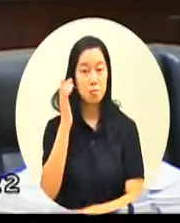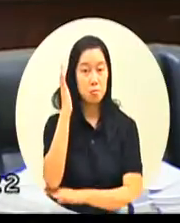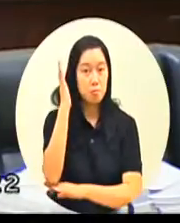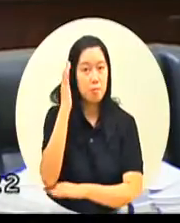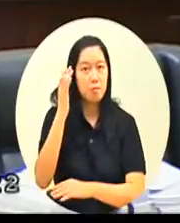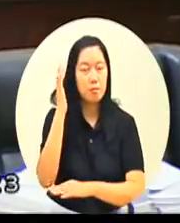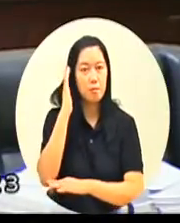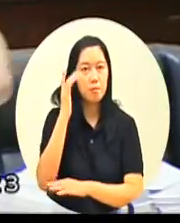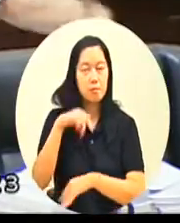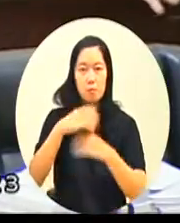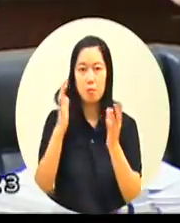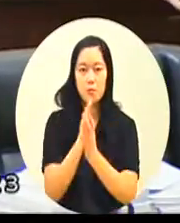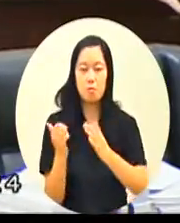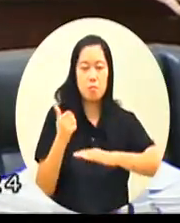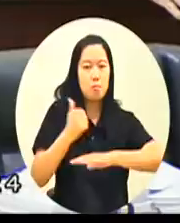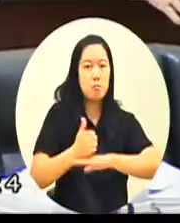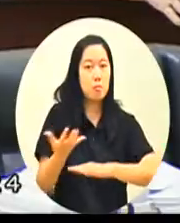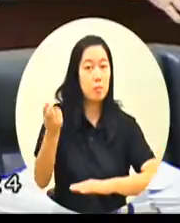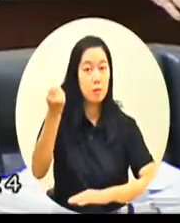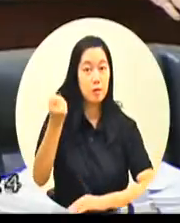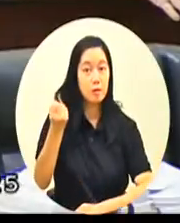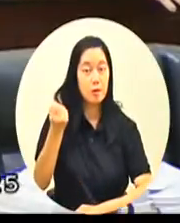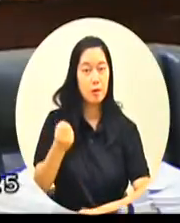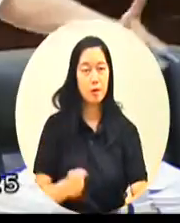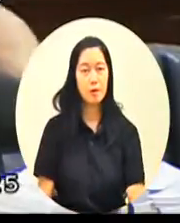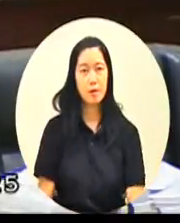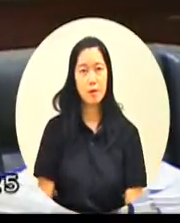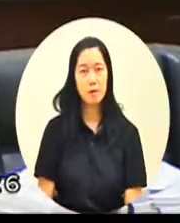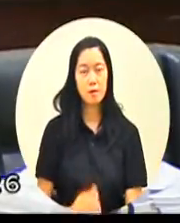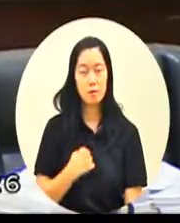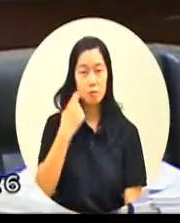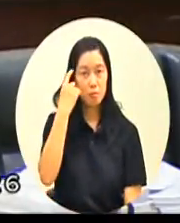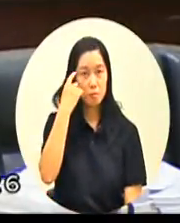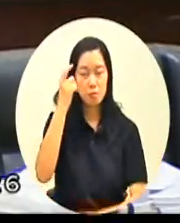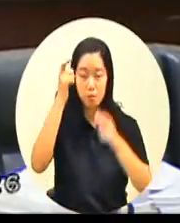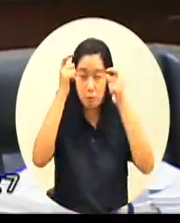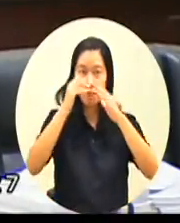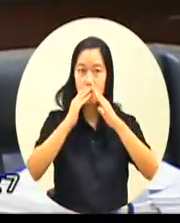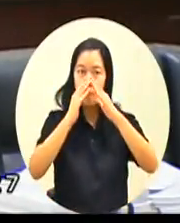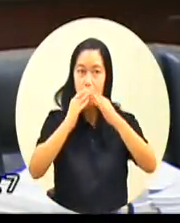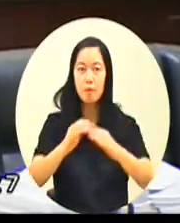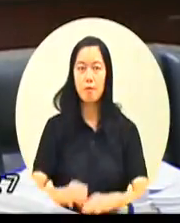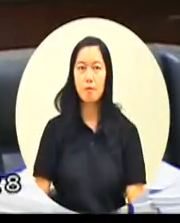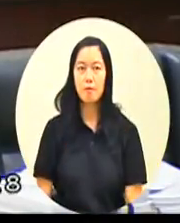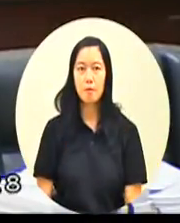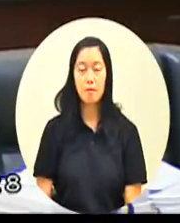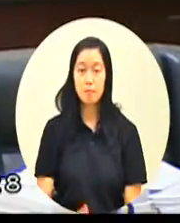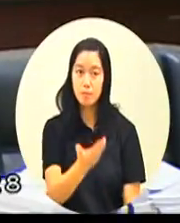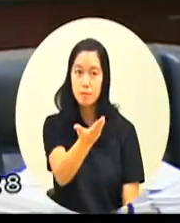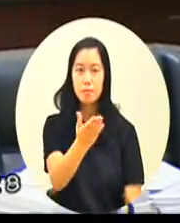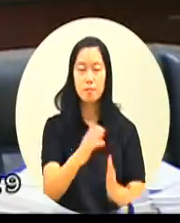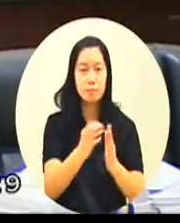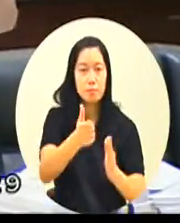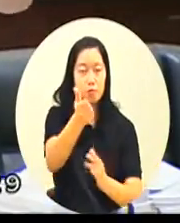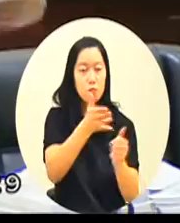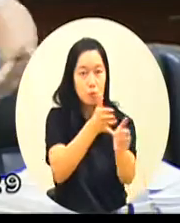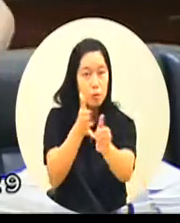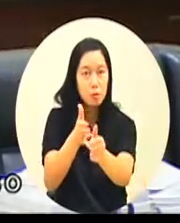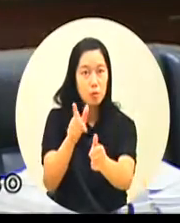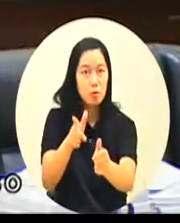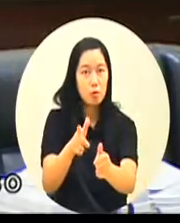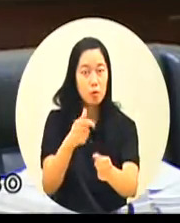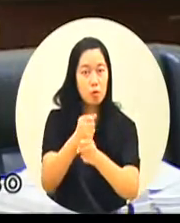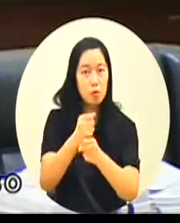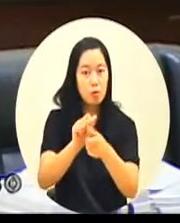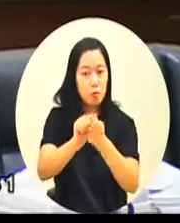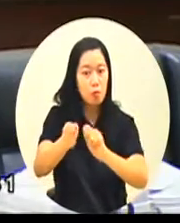全执政之后，这样的我觉得高雄市这边依局长的观点有没有这样的一个要做减税